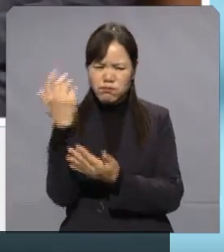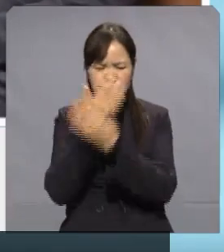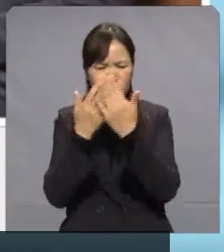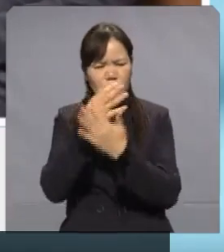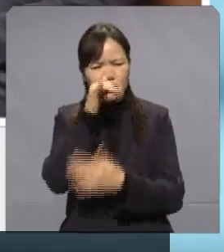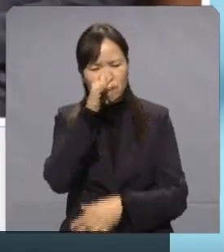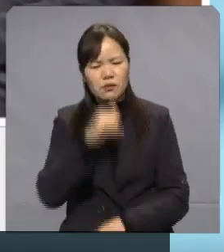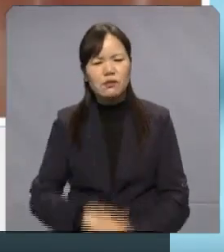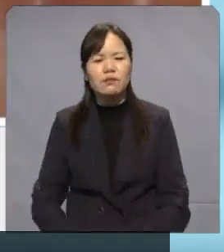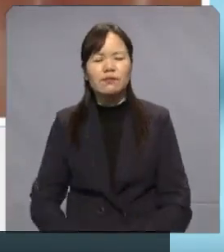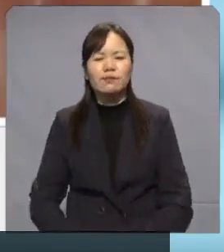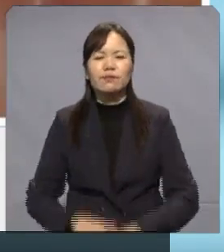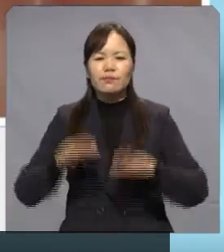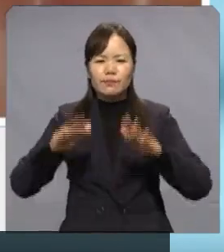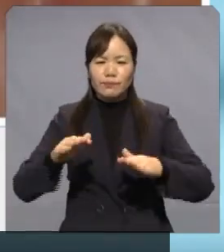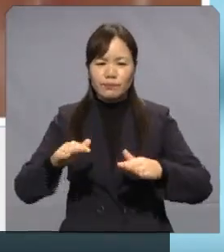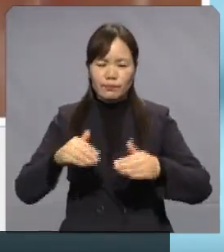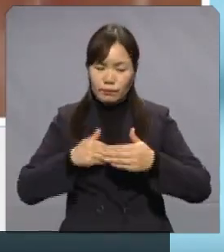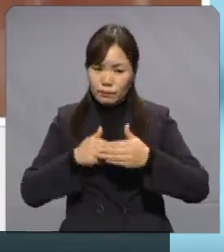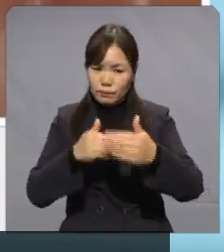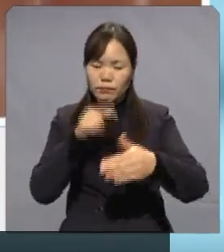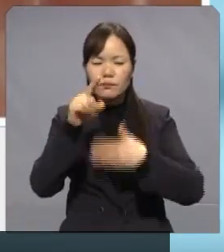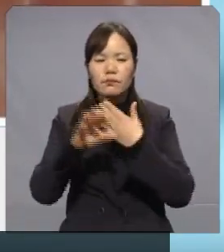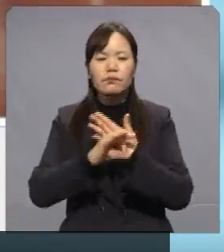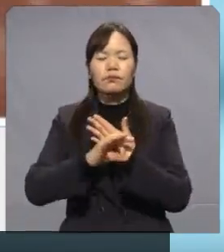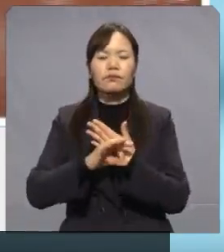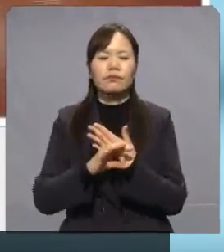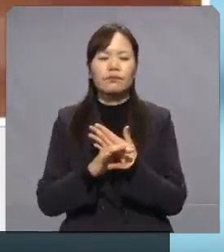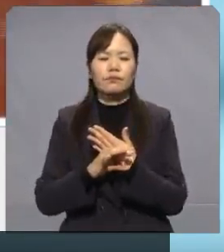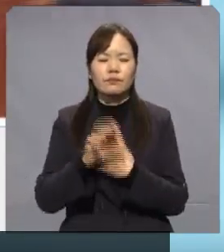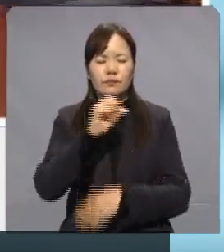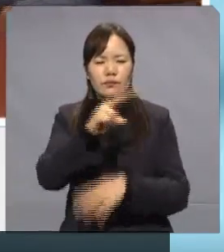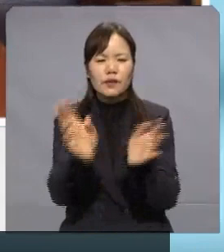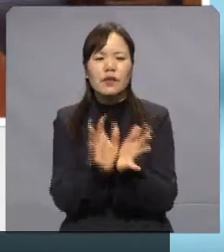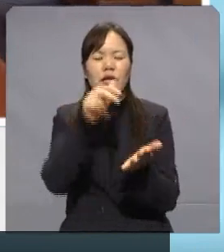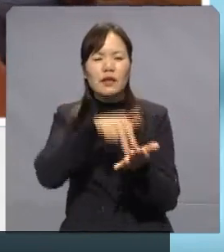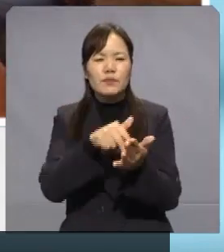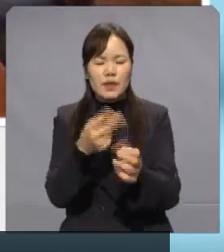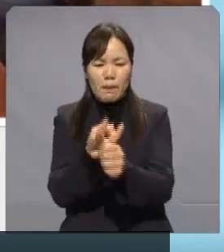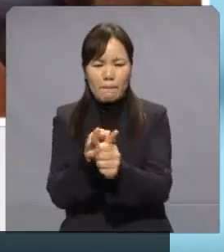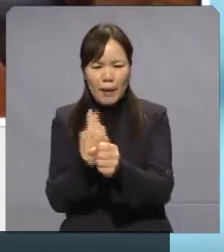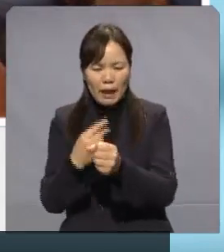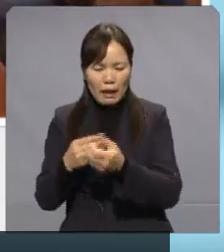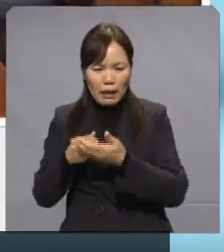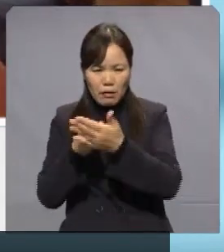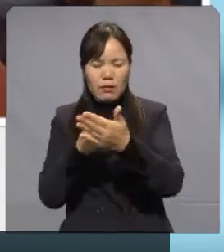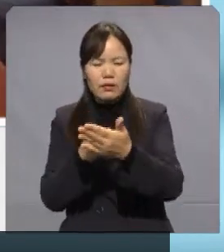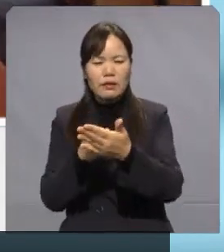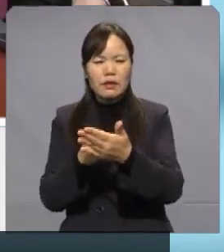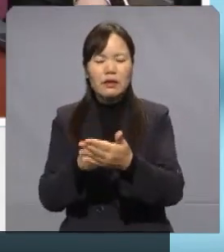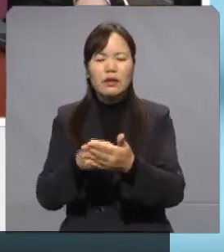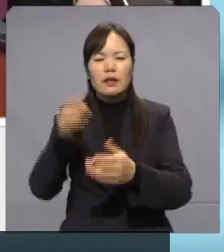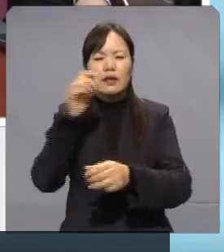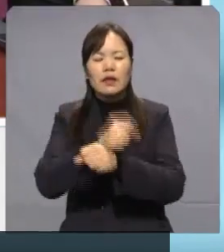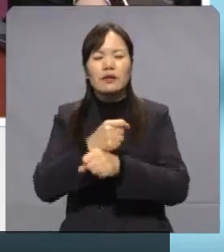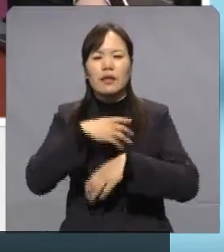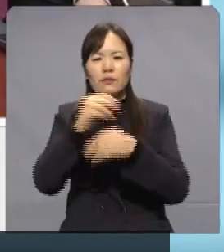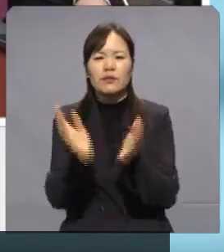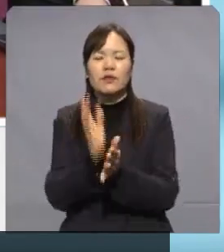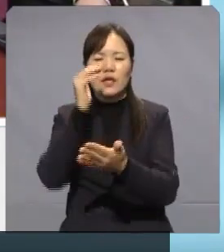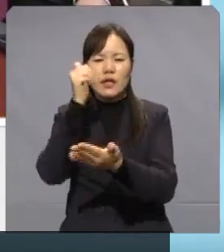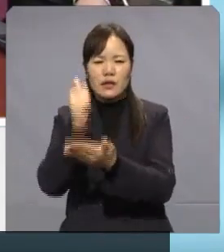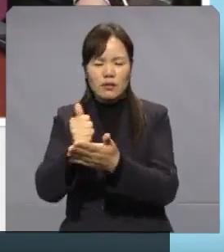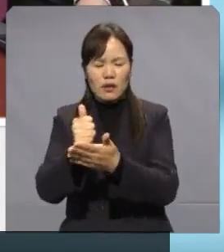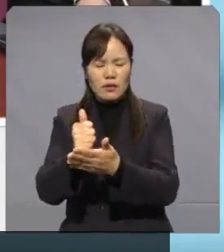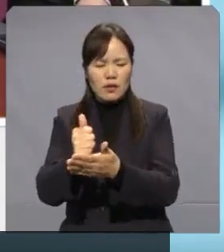이 상황에 쭉 전개가 되면 결과적으로 보면 야당에서는 아마 탄핵소추, 그러니까 행안부 장관을 끌어내리는 수순까지